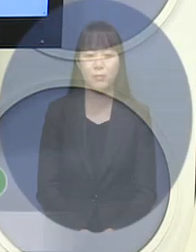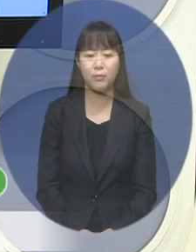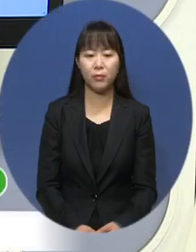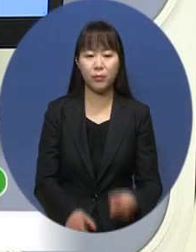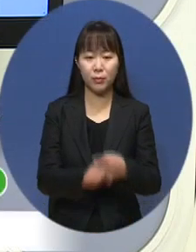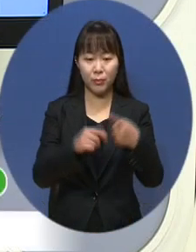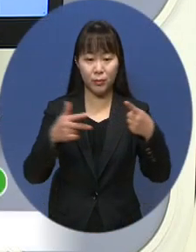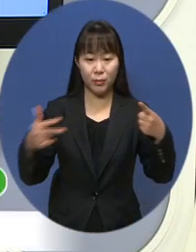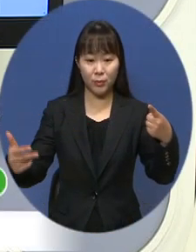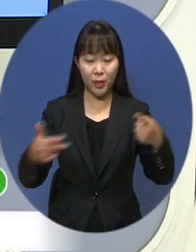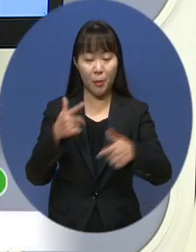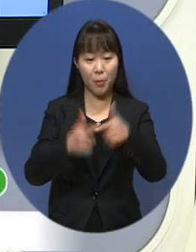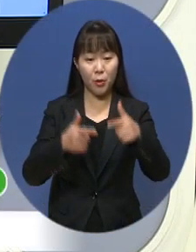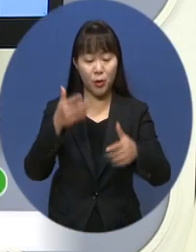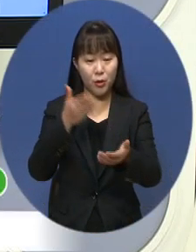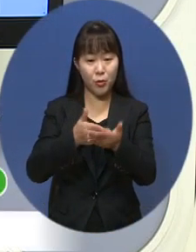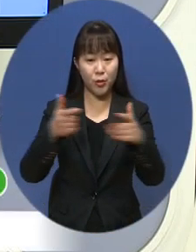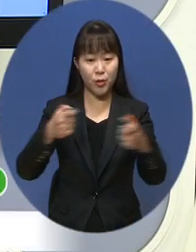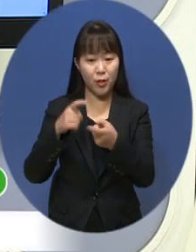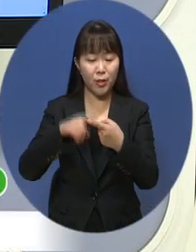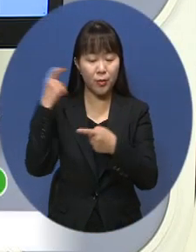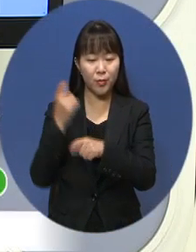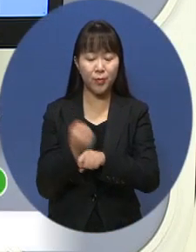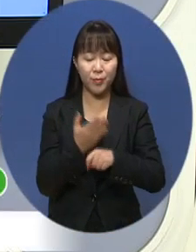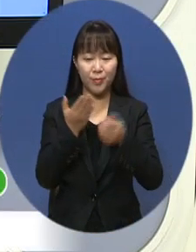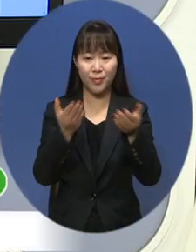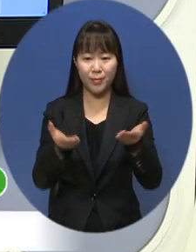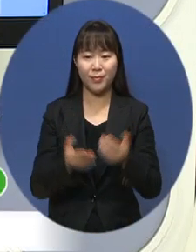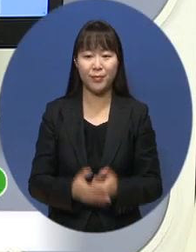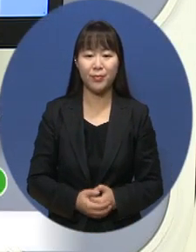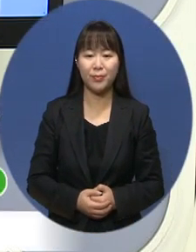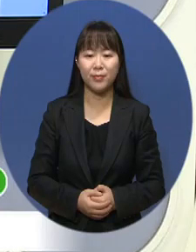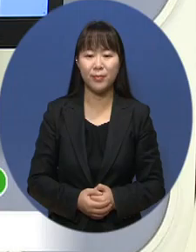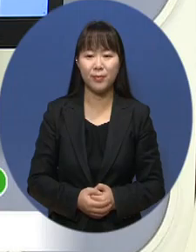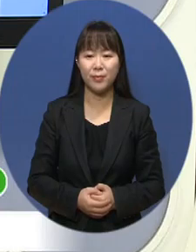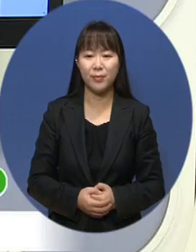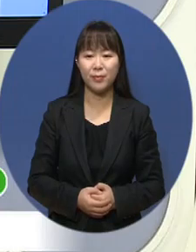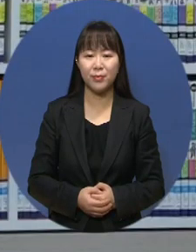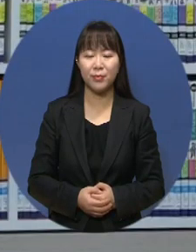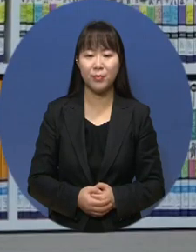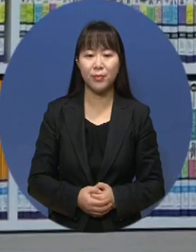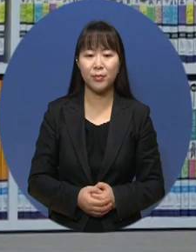1월 7일 목요일 만만한 뉴스는 지역 네트워크 소식으로 함께합니다.